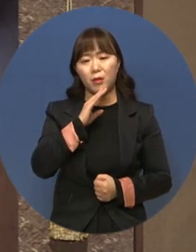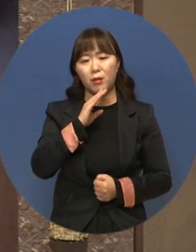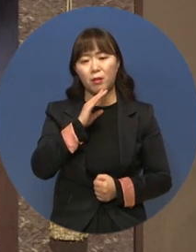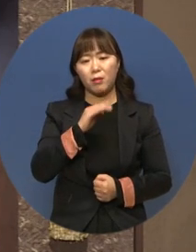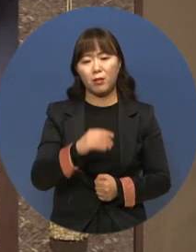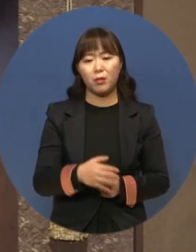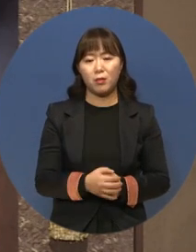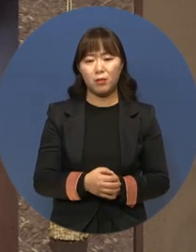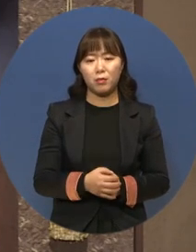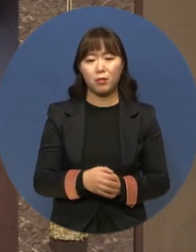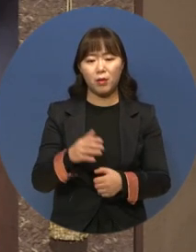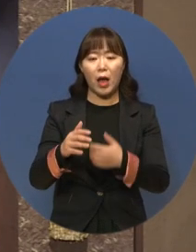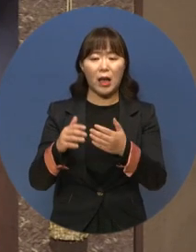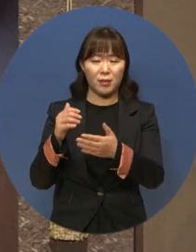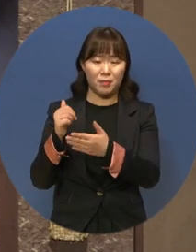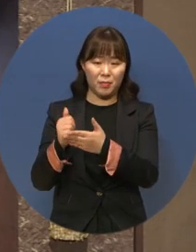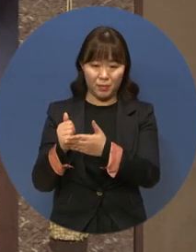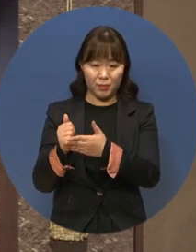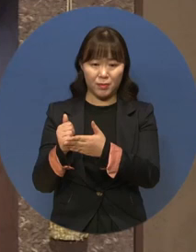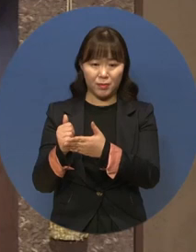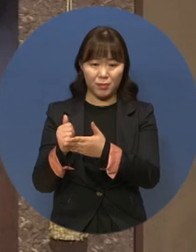참, 이게